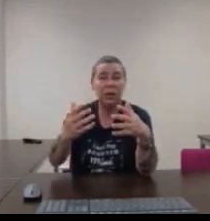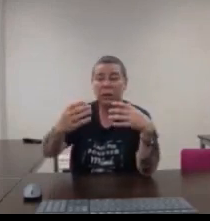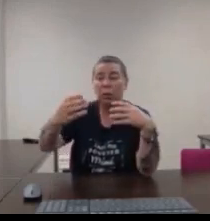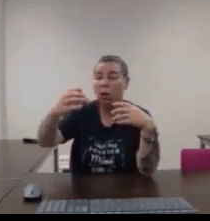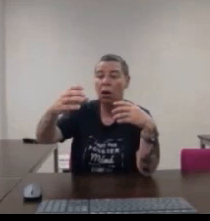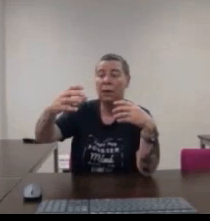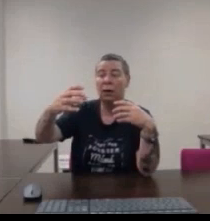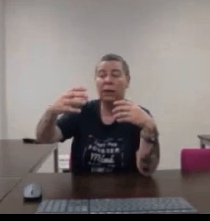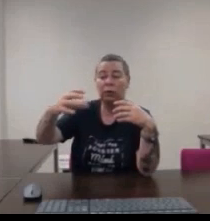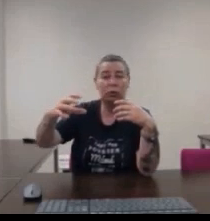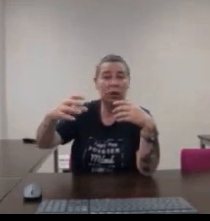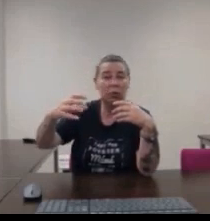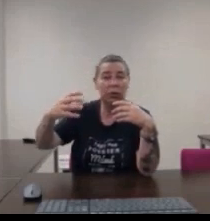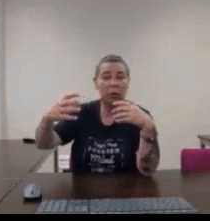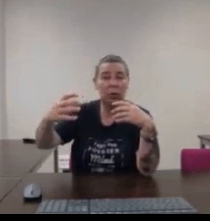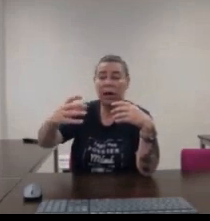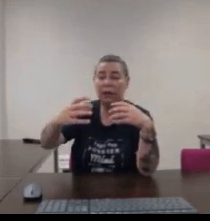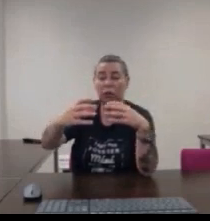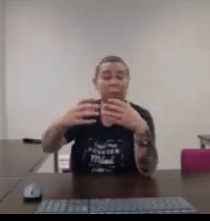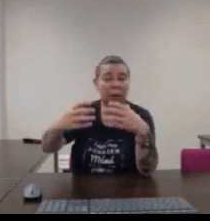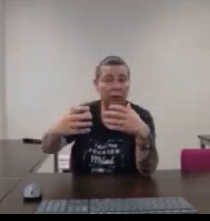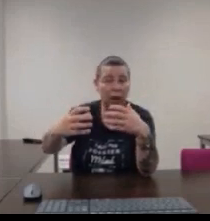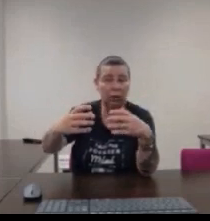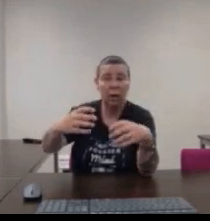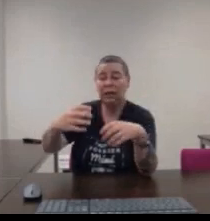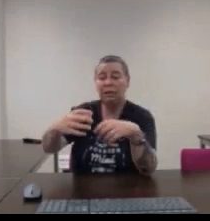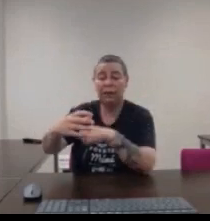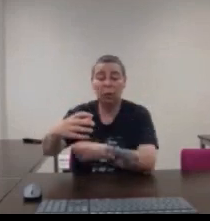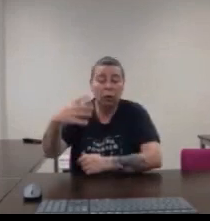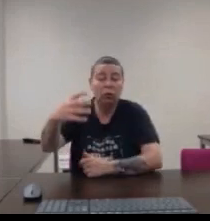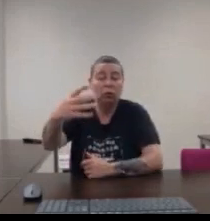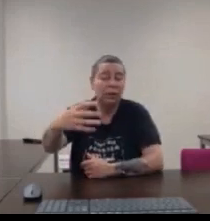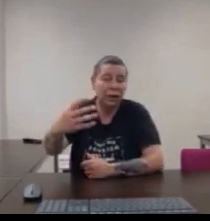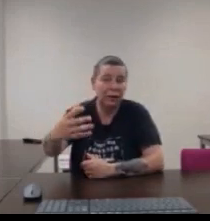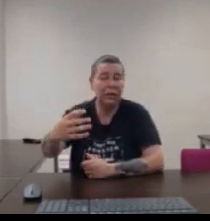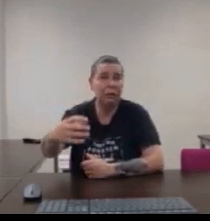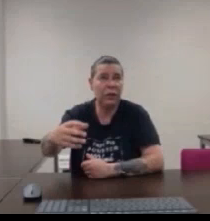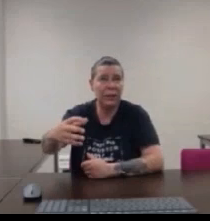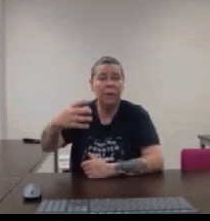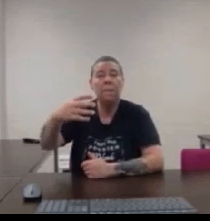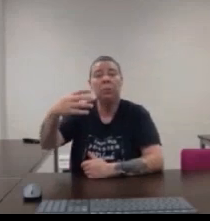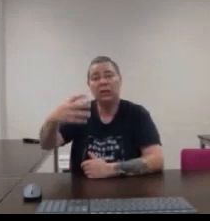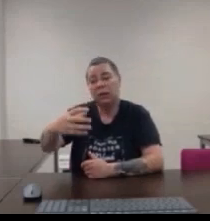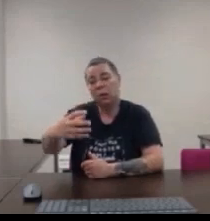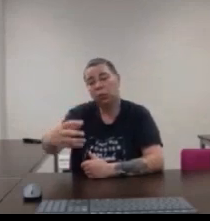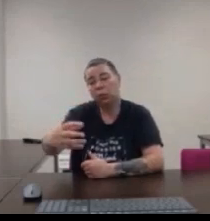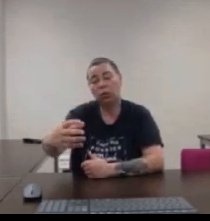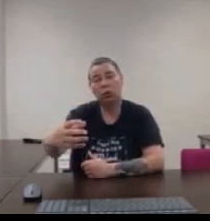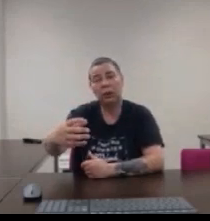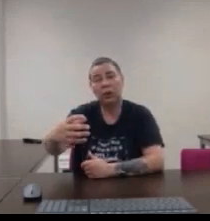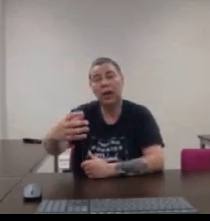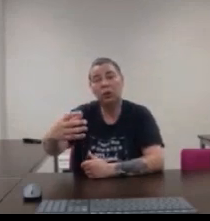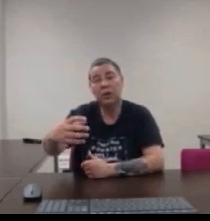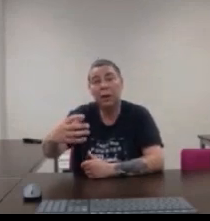et c'est là où typiquement, ben, on va se retrouver au bout d'un moment avec une perte de force qui va faire entre autres que, et ça c'est significatif, qui va faire entre